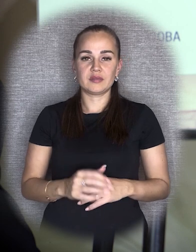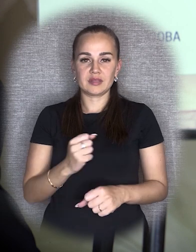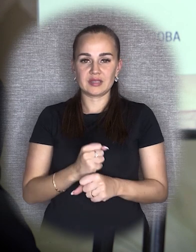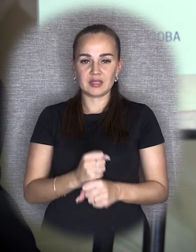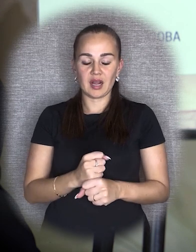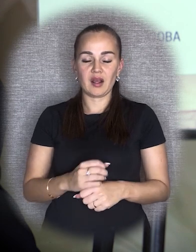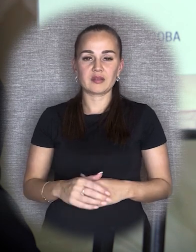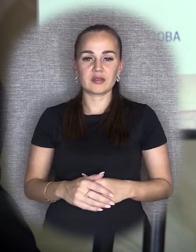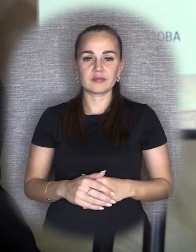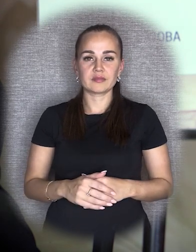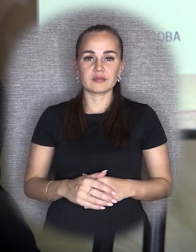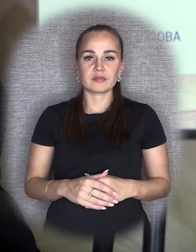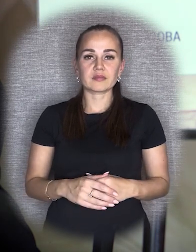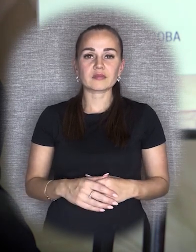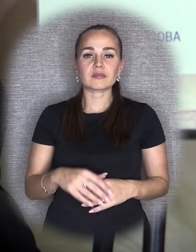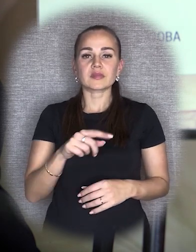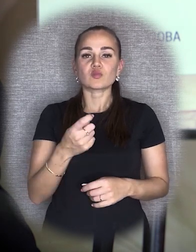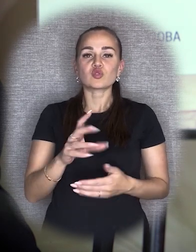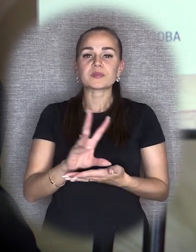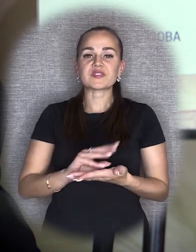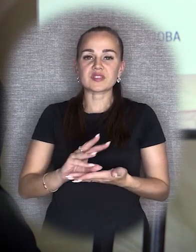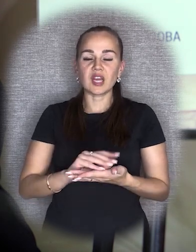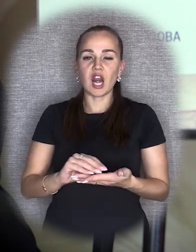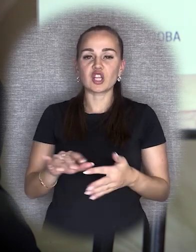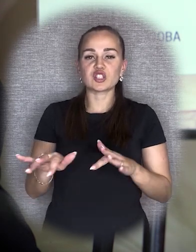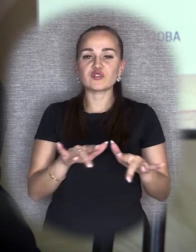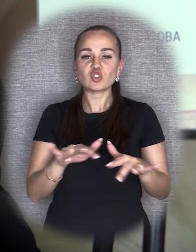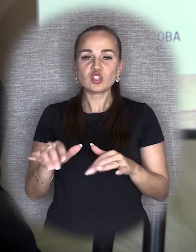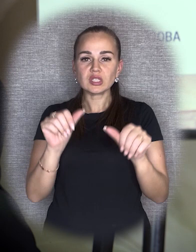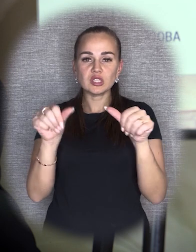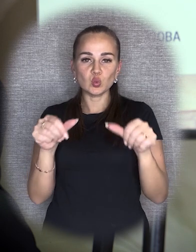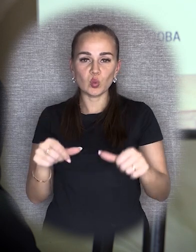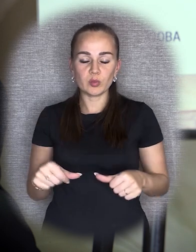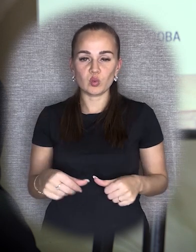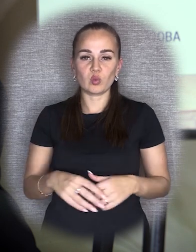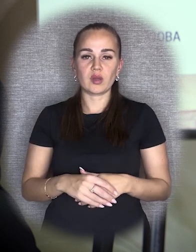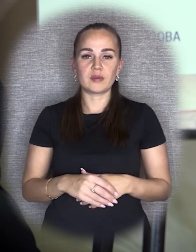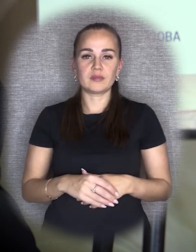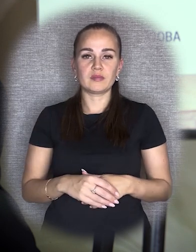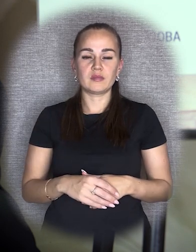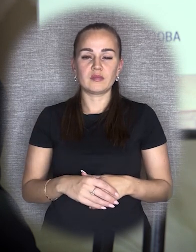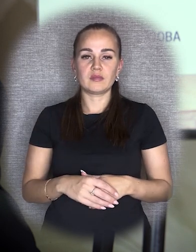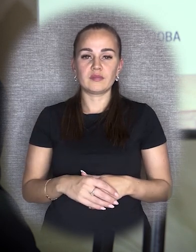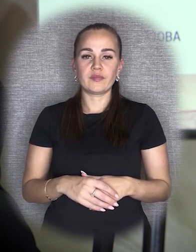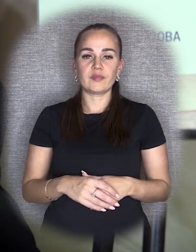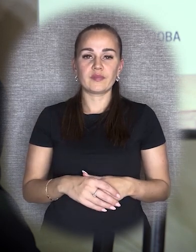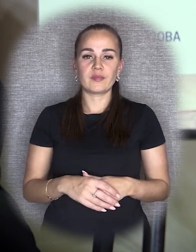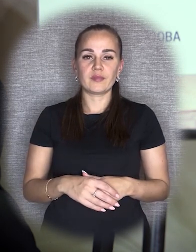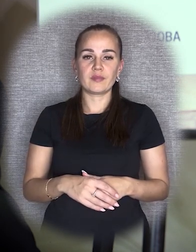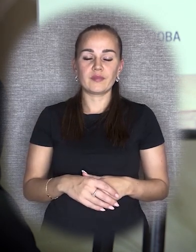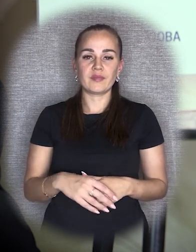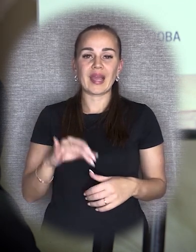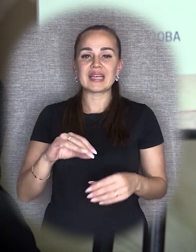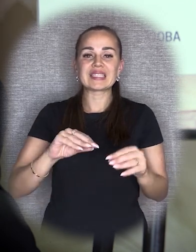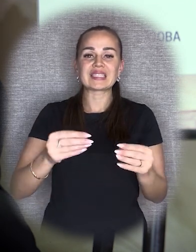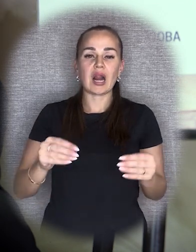повторяет движения, которые присутствуют в скульптуре. И ну, некоторые складки сразу не получались, даже